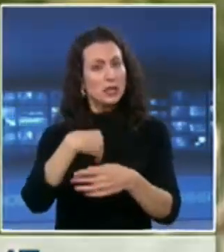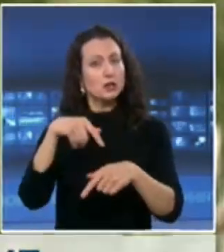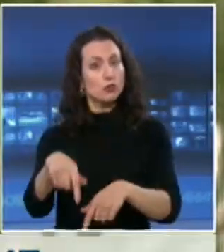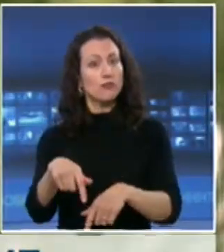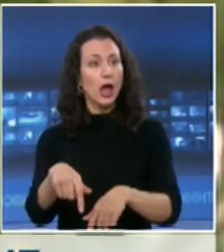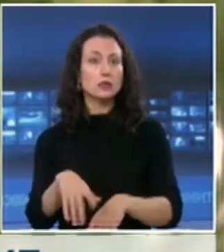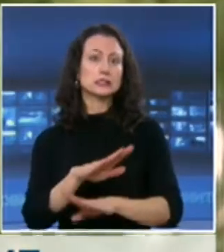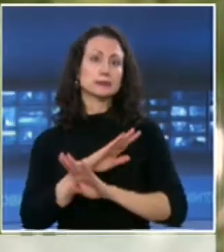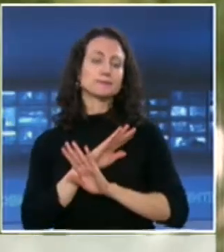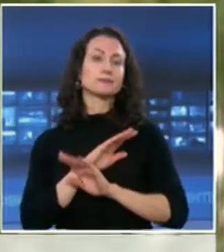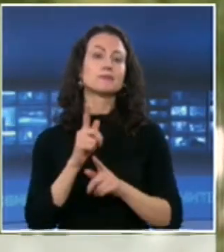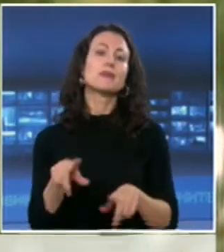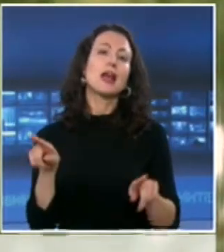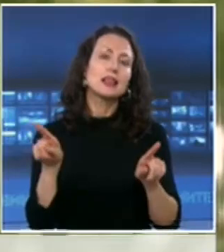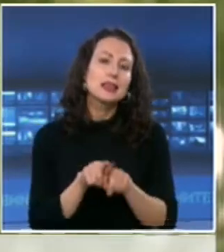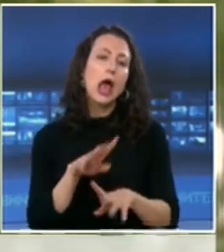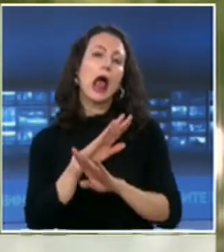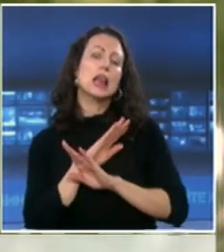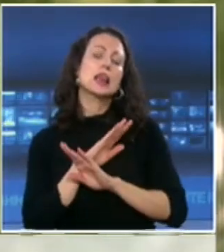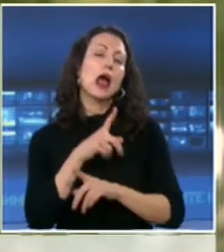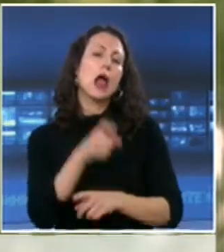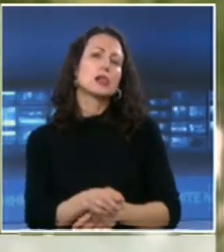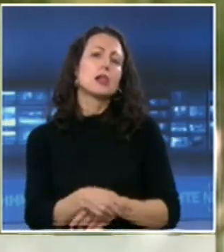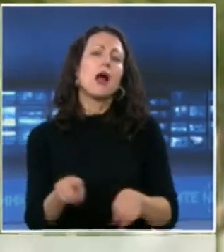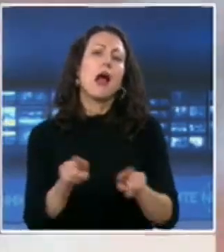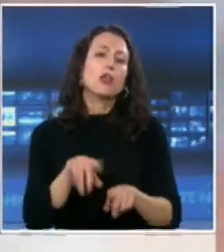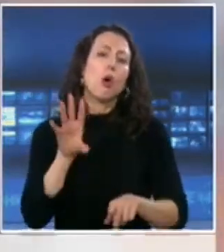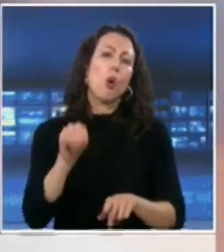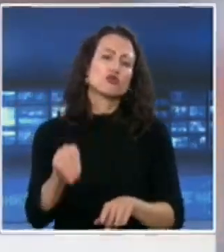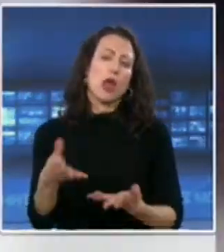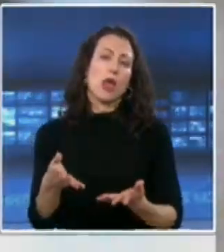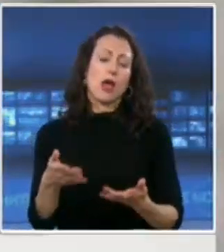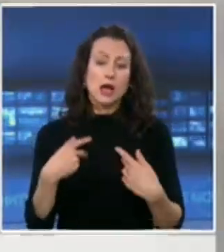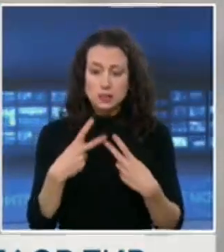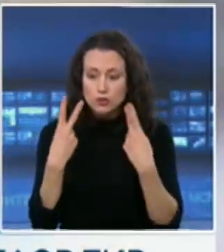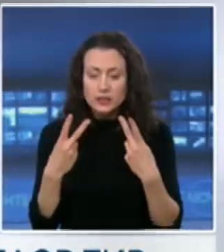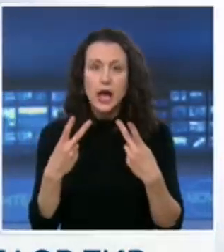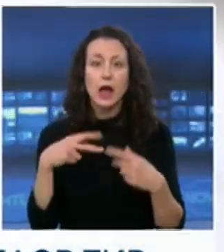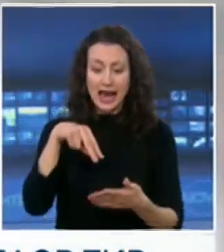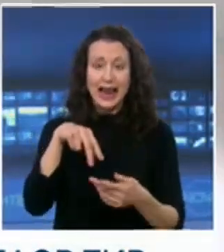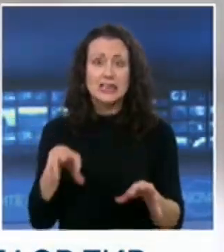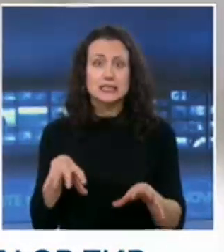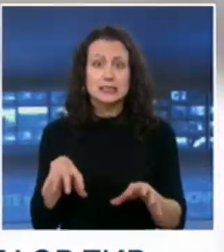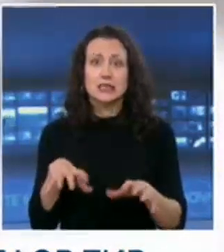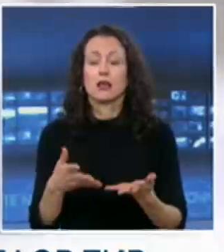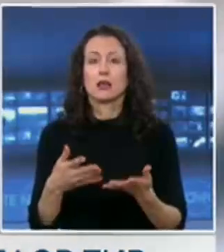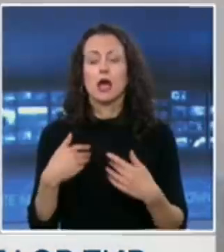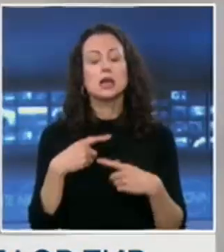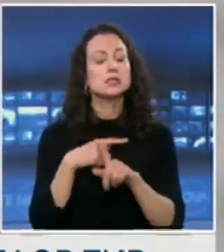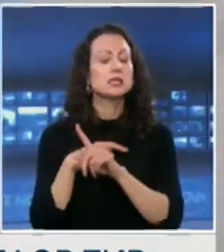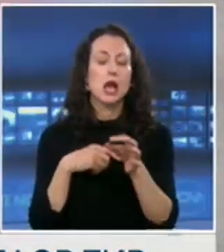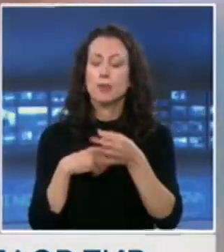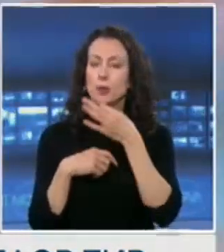куче. Точно като куче. Аз като го видях този клип, бях потресен. Разтрепераха ми се краката. Нямам